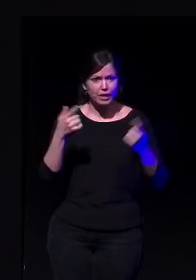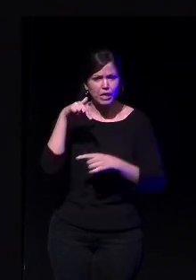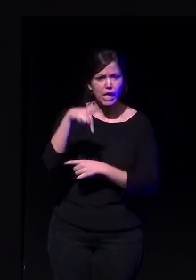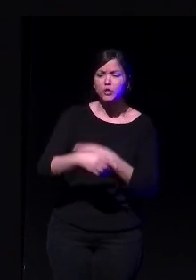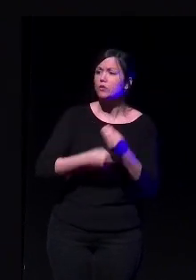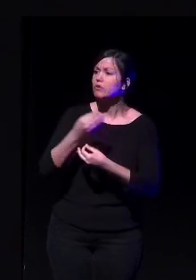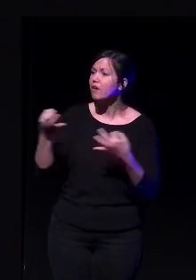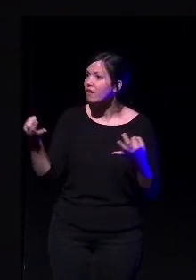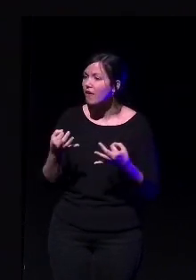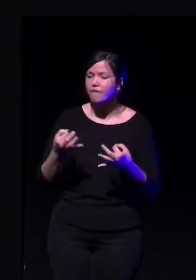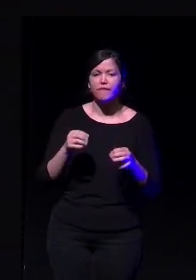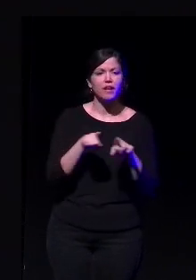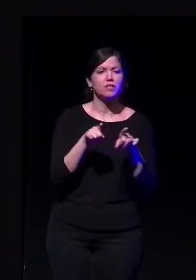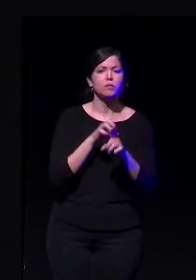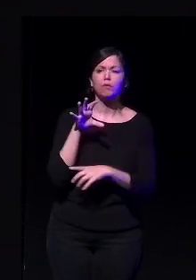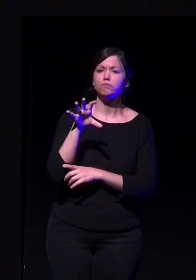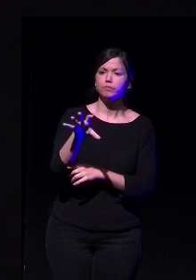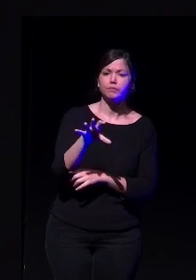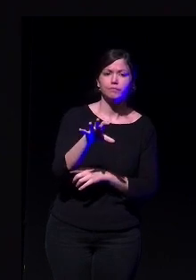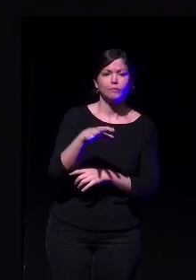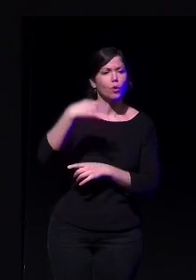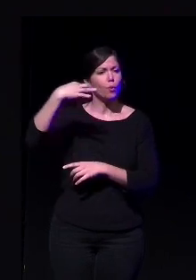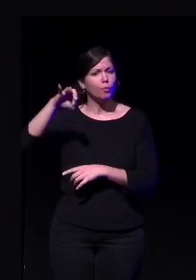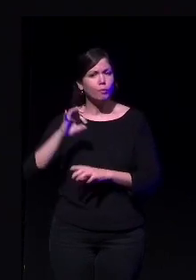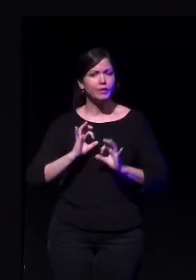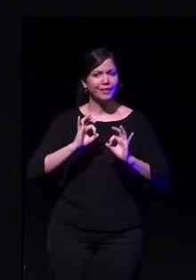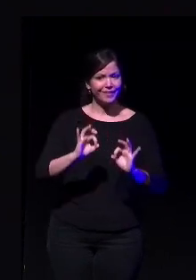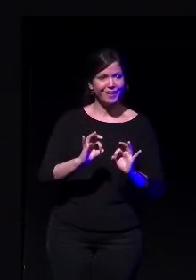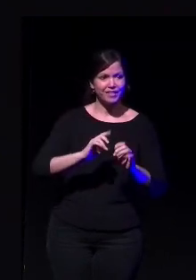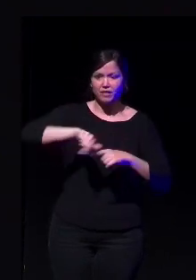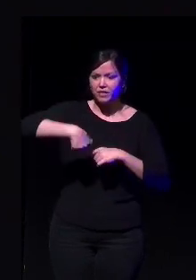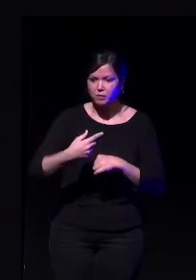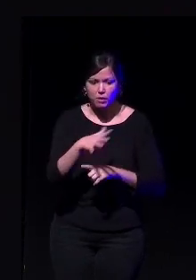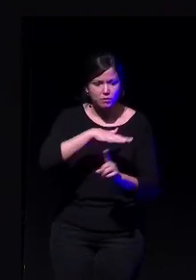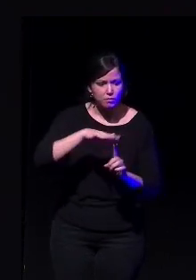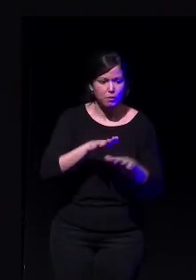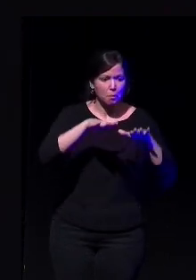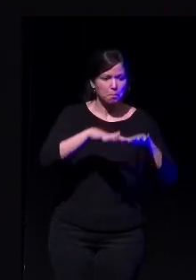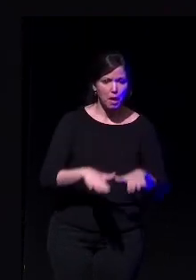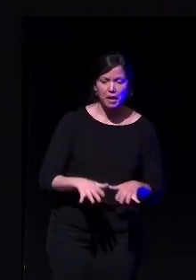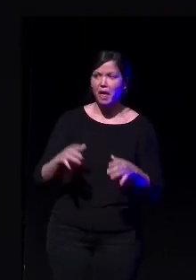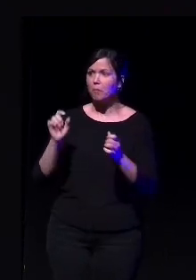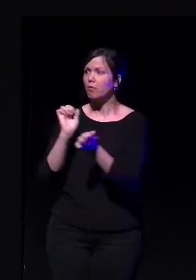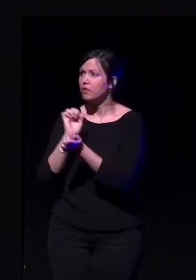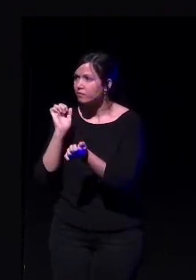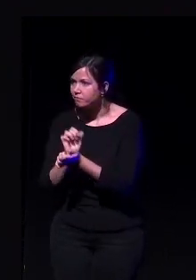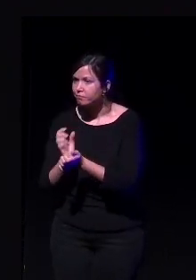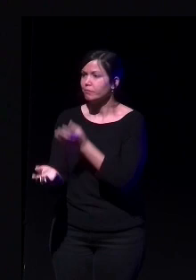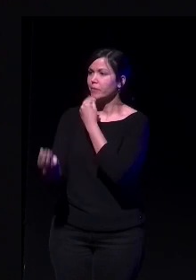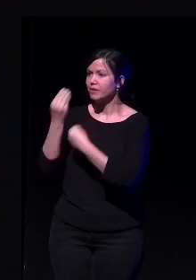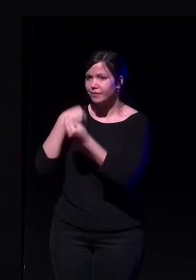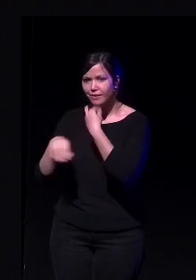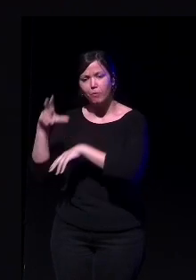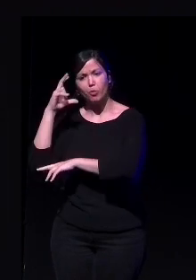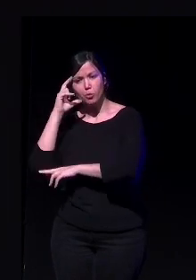el que fa una ciutat, un paisatge, que un indret sigui únic. I els llocs que descobrim, on ens aturem, on reposem, on mengem, on